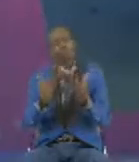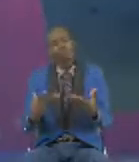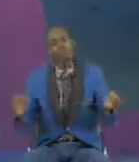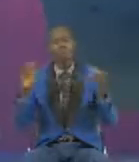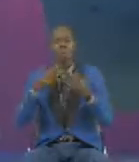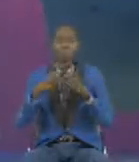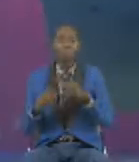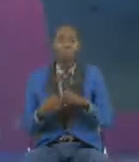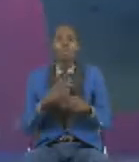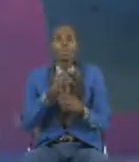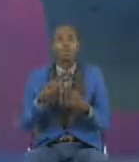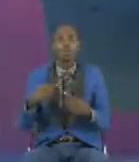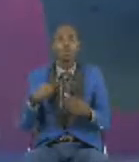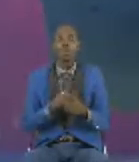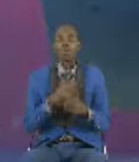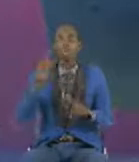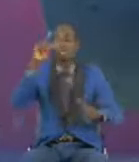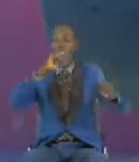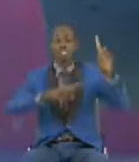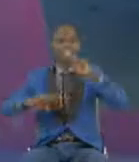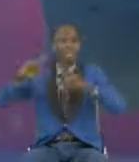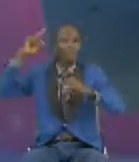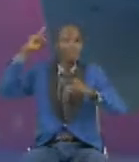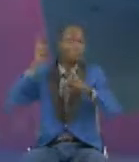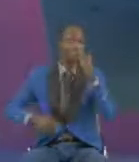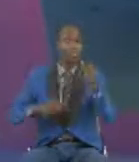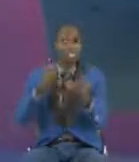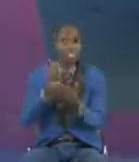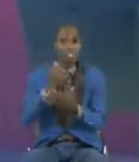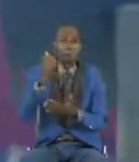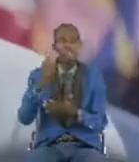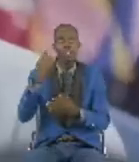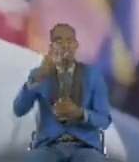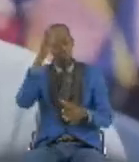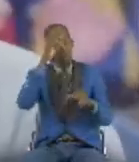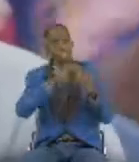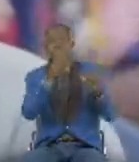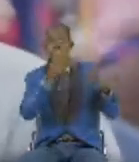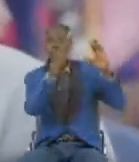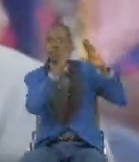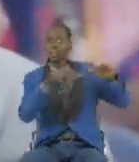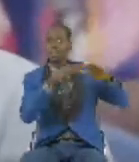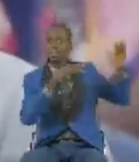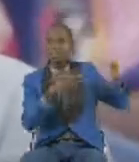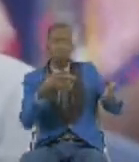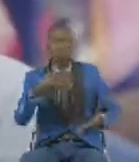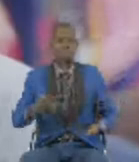Et pendant qu'on a donné le dernier amen, le papa au village est ressuscité.